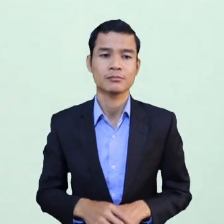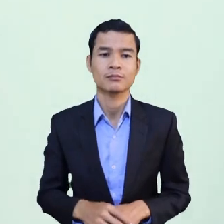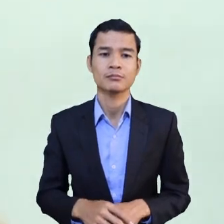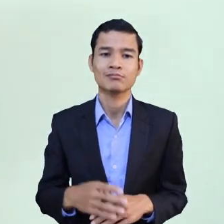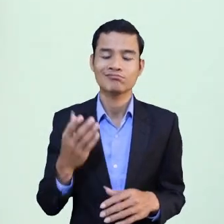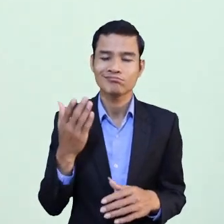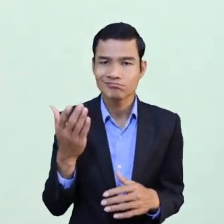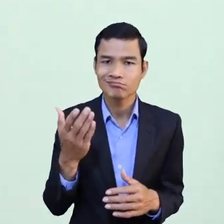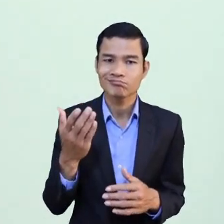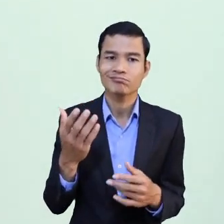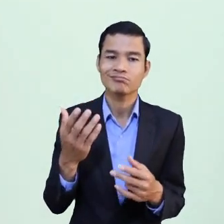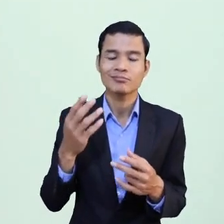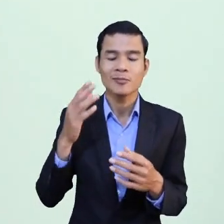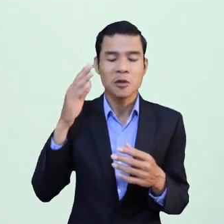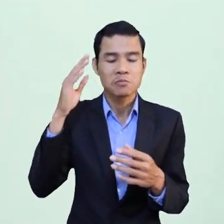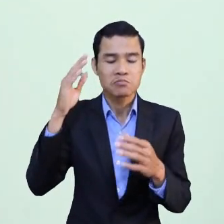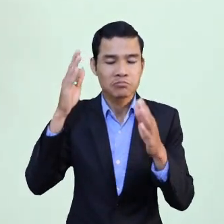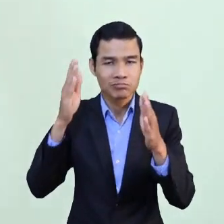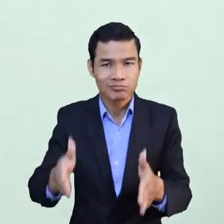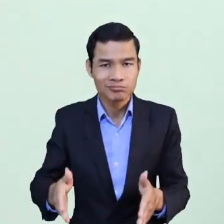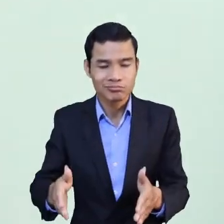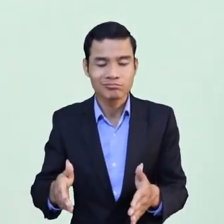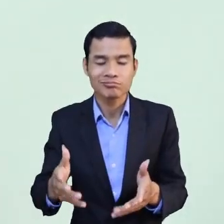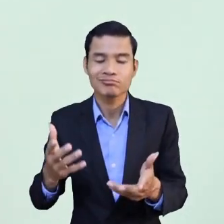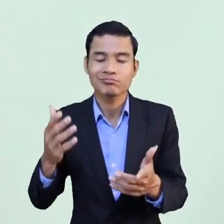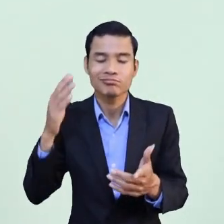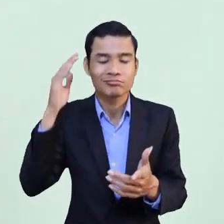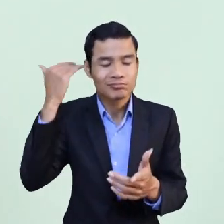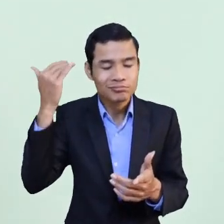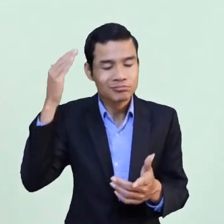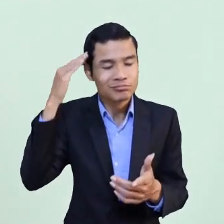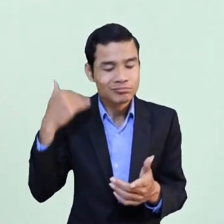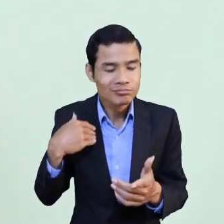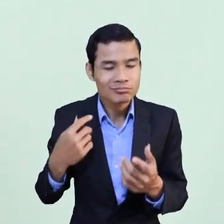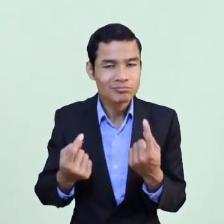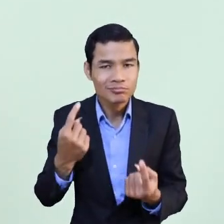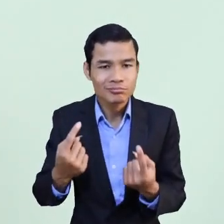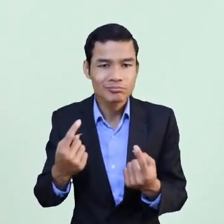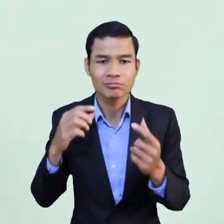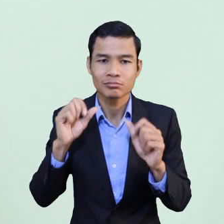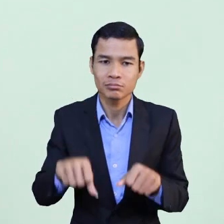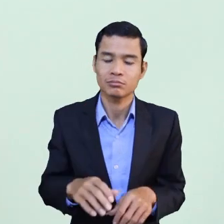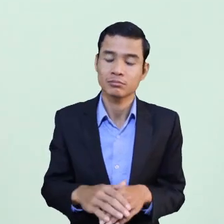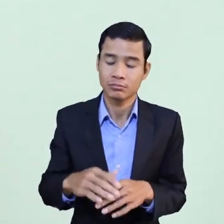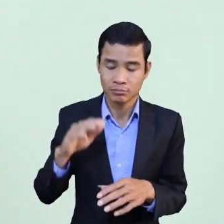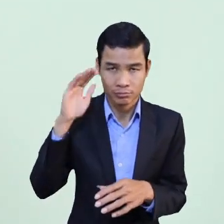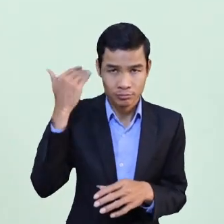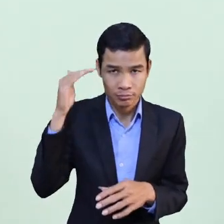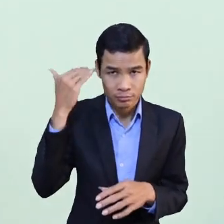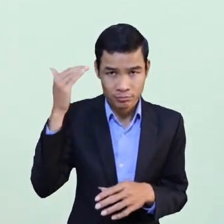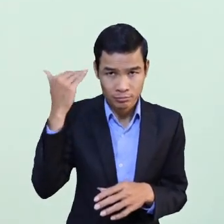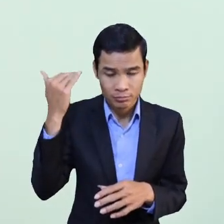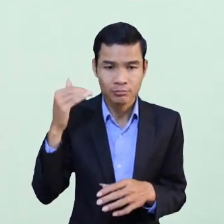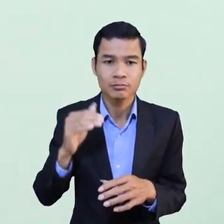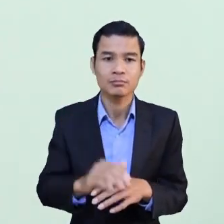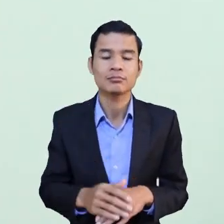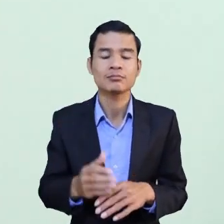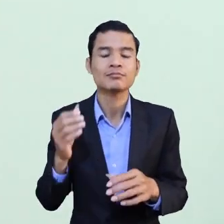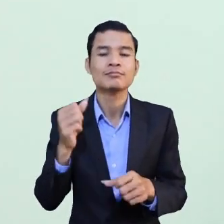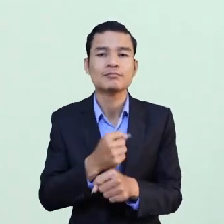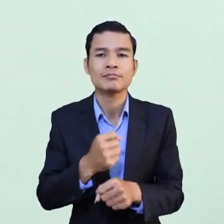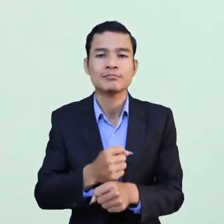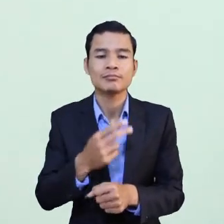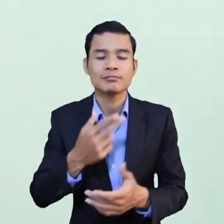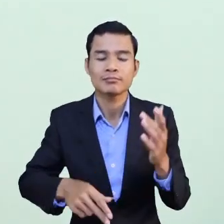ចាកូនឃើញឃើញមនុស្សណាមនុស្សស្រីប្រុសកូនចាគឺមនុស្សប្រុសគាត់កំពុ